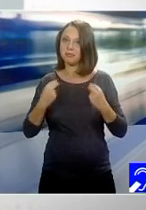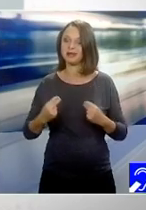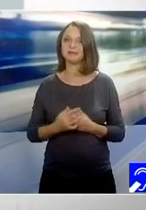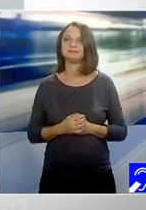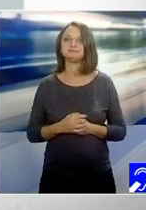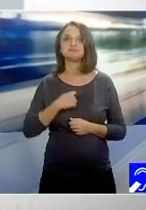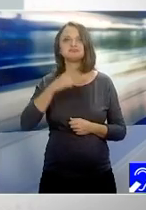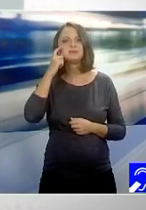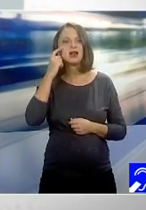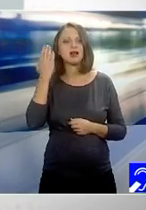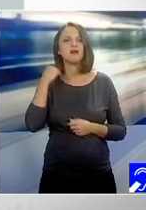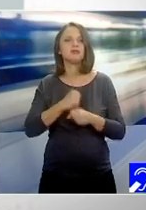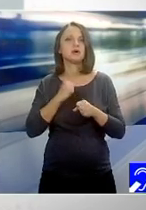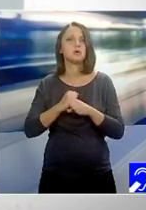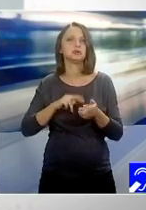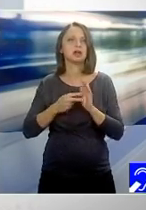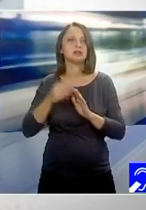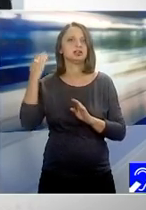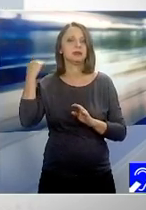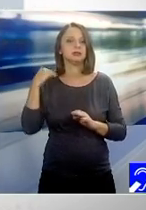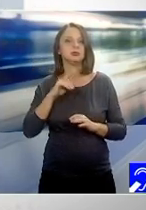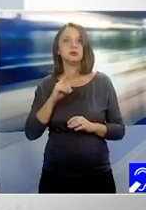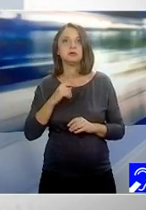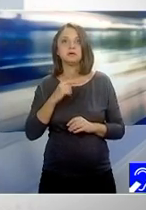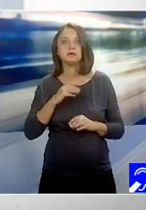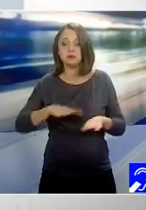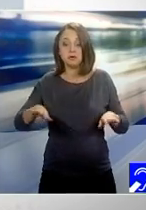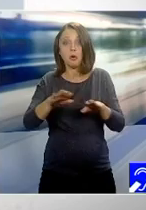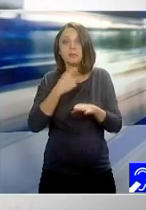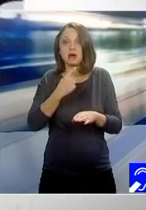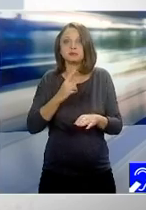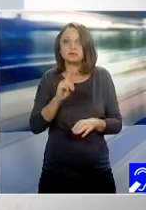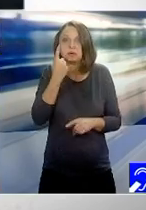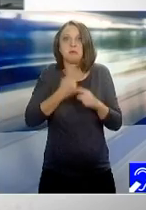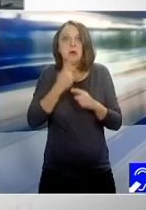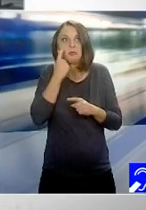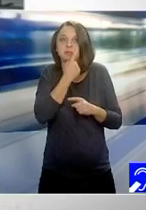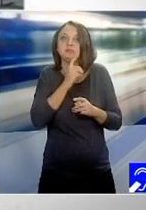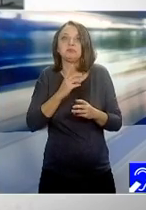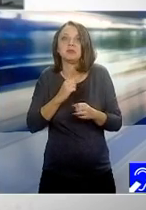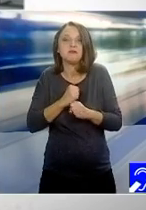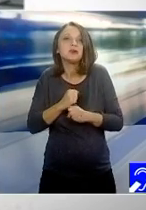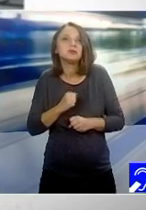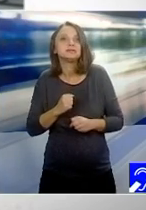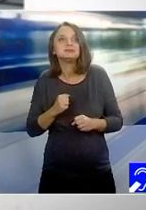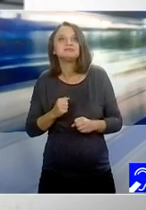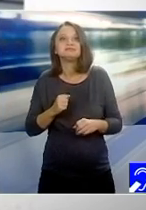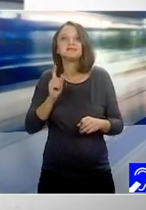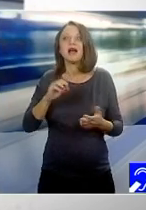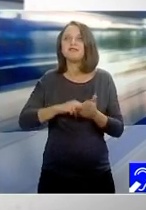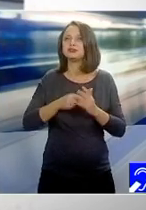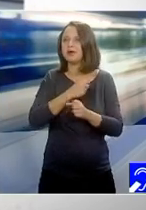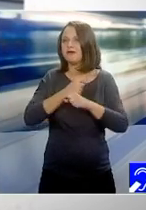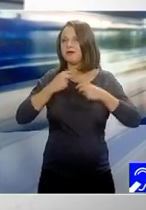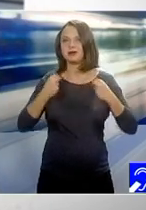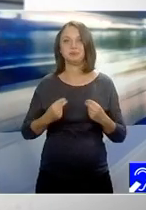deja au experiențe, că au făcut în trecut lucrurile astea și mi-a zis, pentru prima dată am făcut acest lucru. Și a funcționat totul ca perfect, într-un